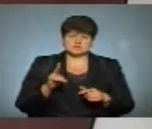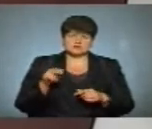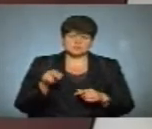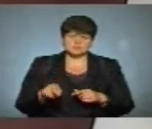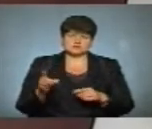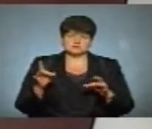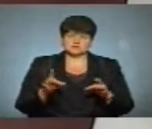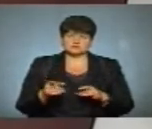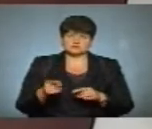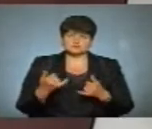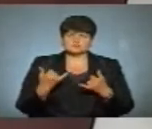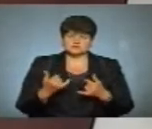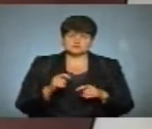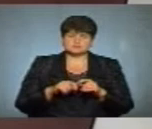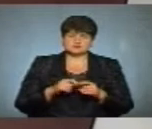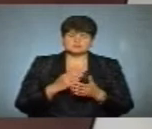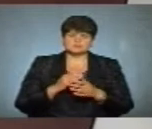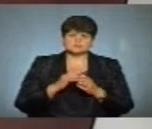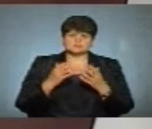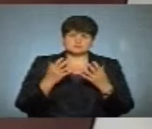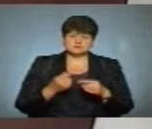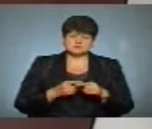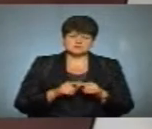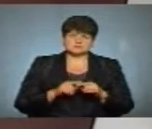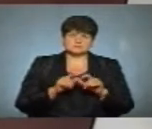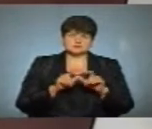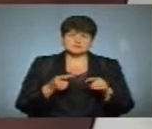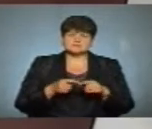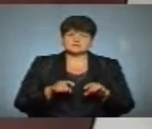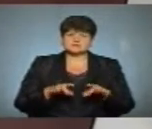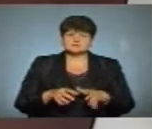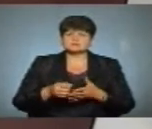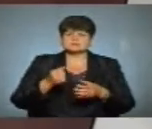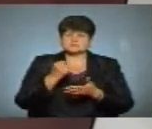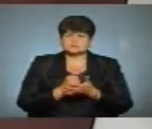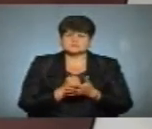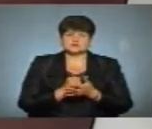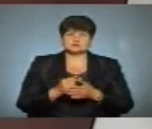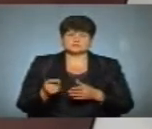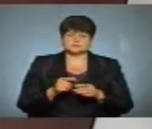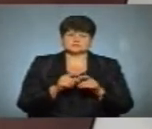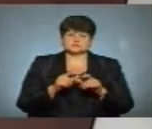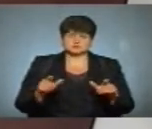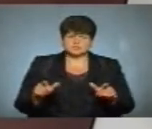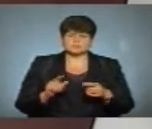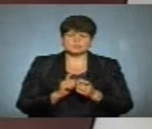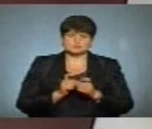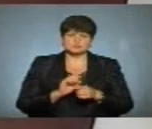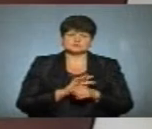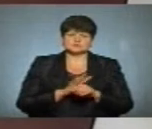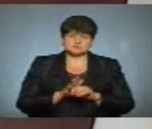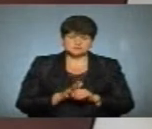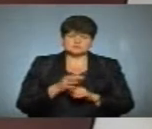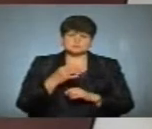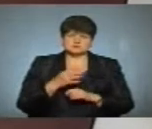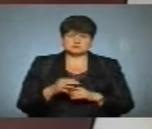Відсьогодні перевіряти ці заклади мають щодня. Таке рішення ухвалив тернопільський штаб боротьби з коронавірусом, розповів начальник міського відділу охорони здоров'я